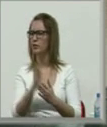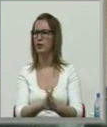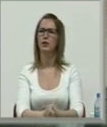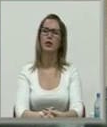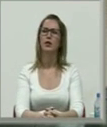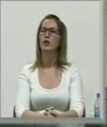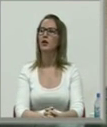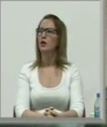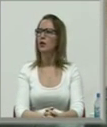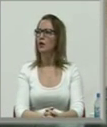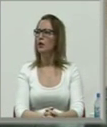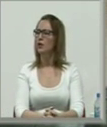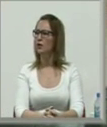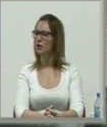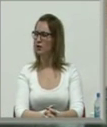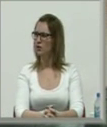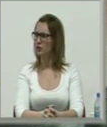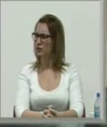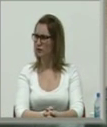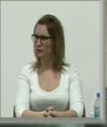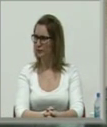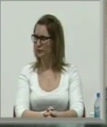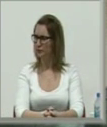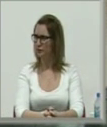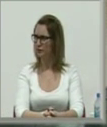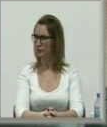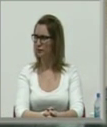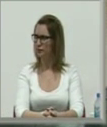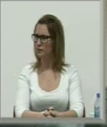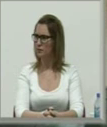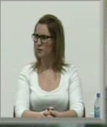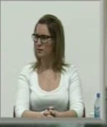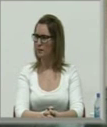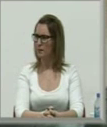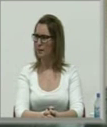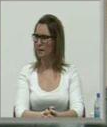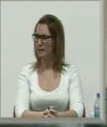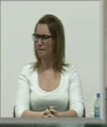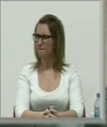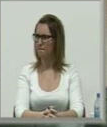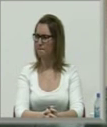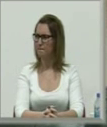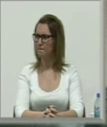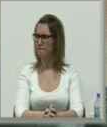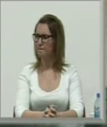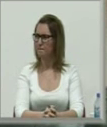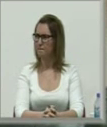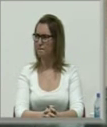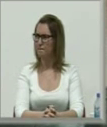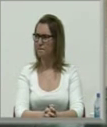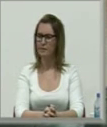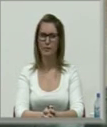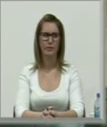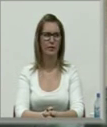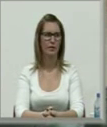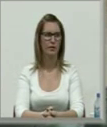przewodniczący Krzysztof Murewicz. Mówiła pani prezydent, że InvestPark w tej chwili współpracuje z przedsiębiorcami, ale są takie